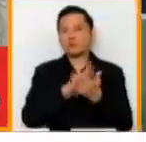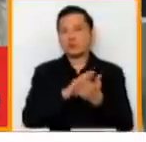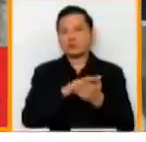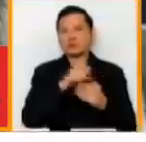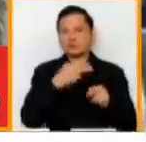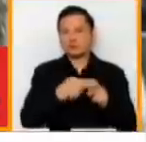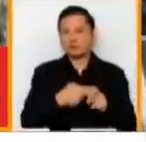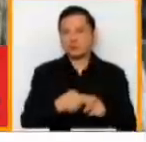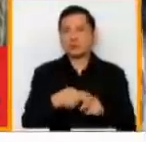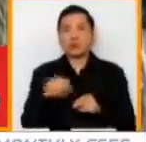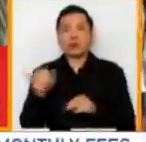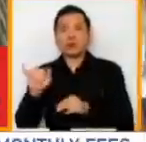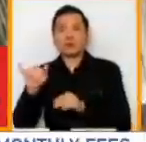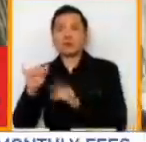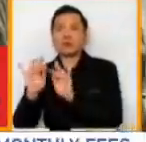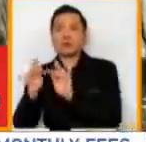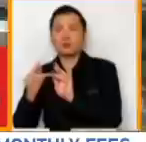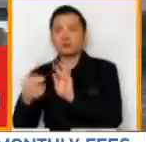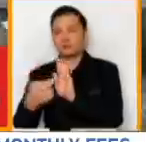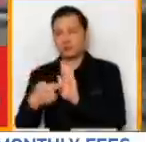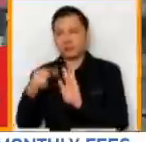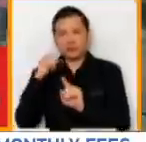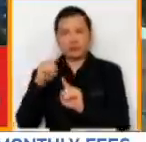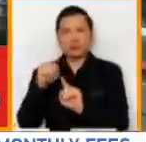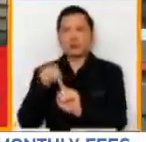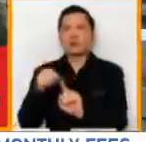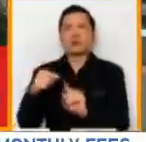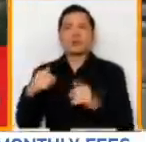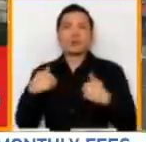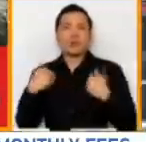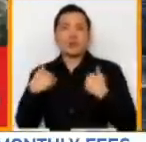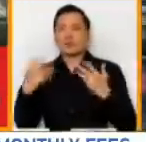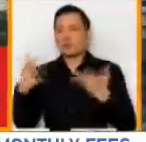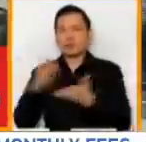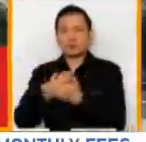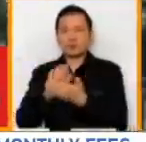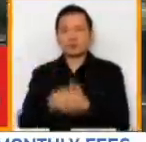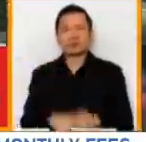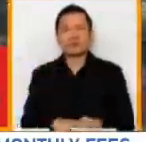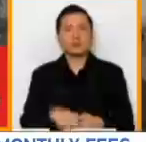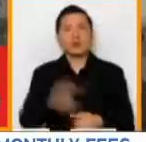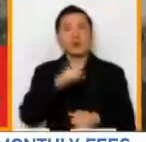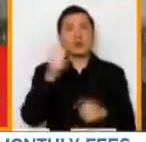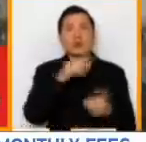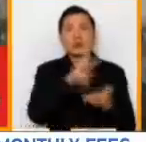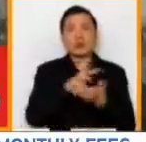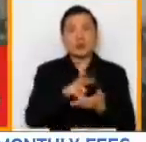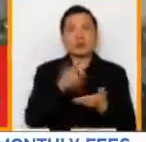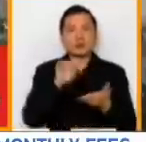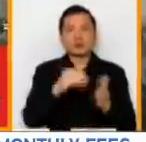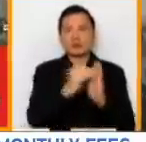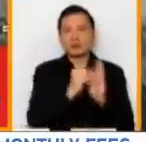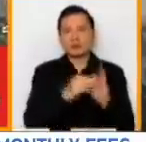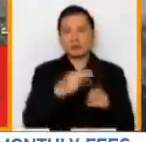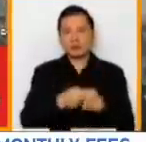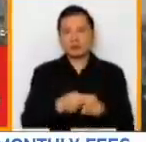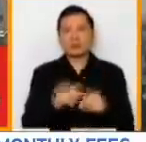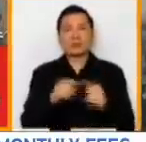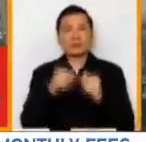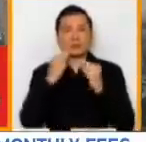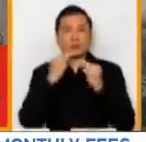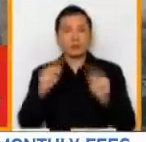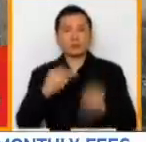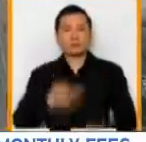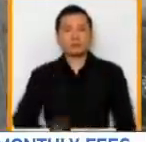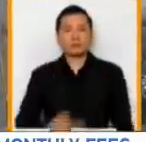online registration para sa mga out-of-school youth at yung mga nag-aaral sa ibang lungsod. Yan ang unang balita. Salima Refran,